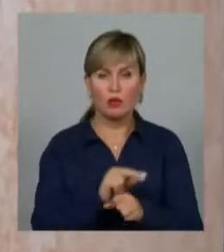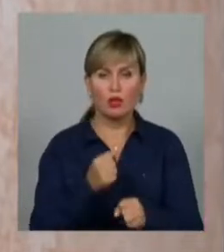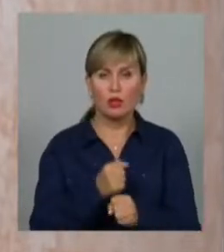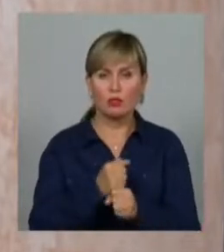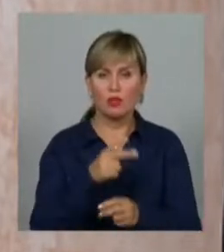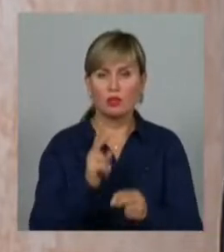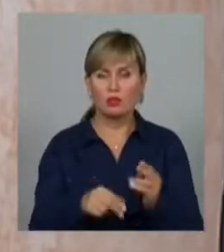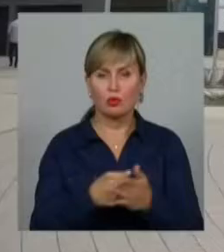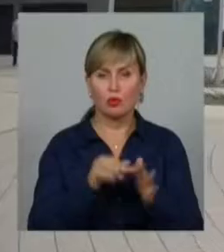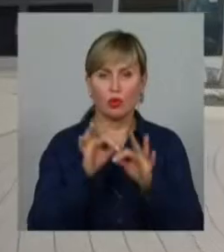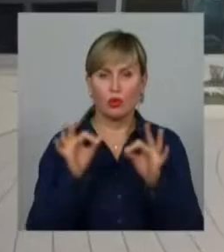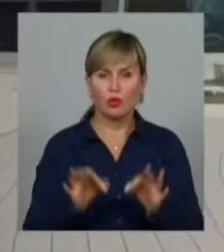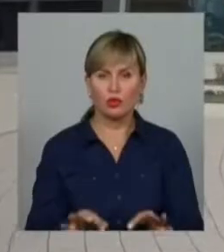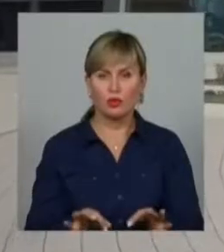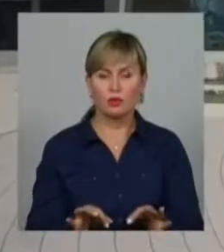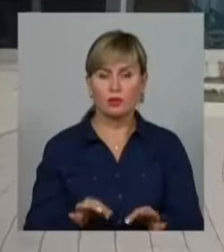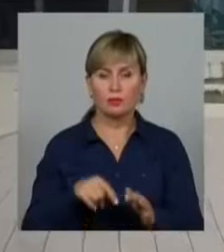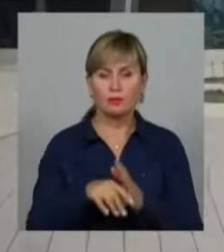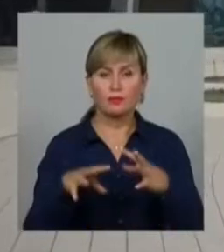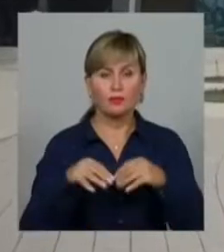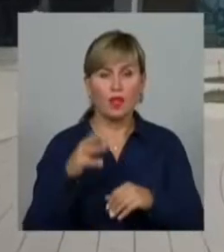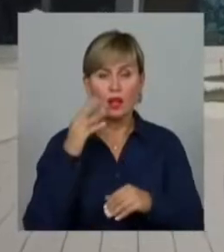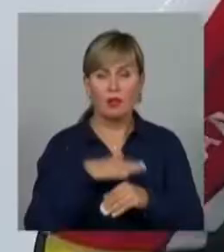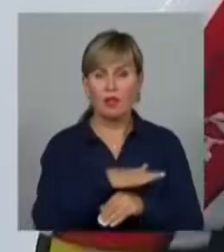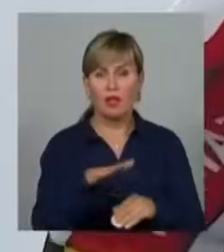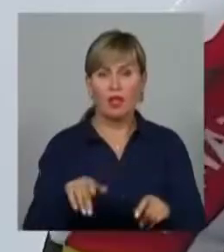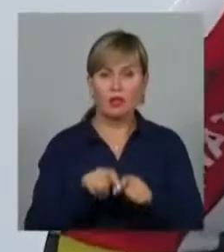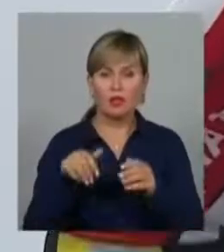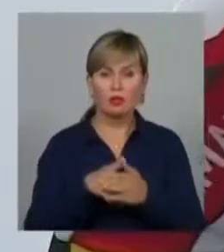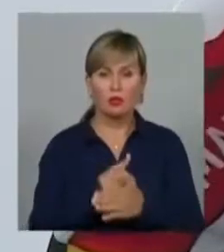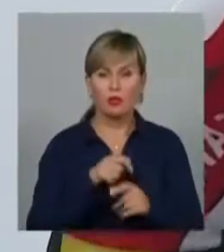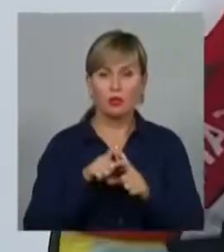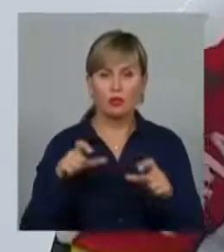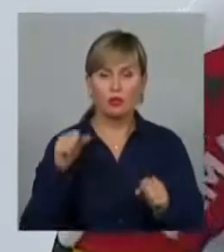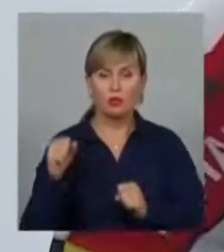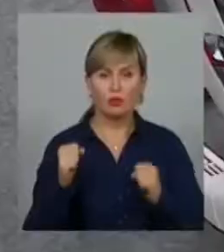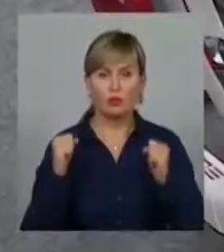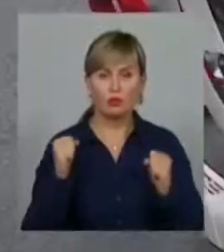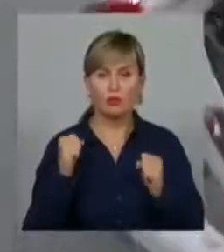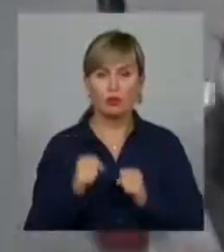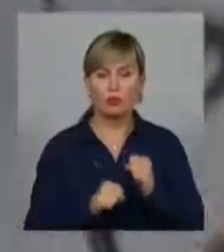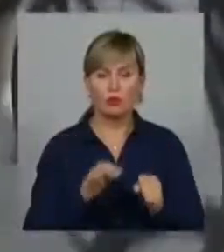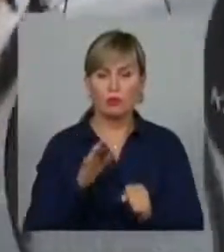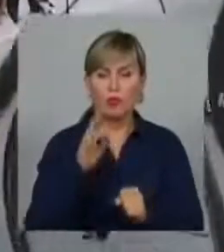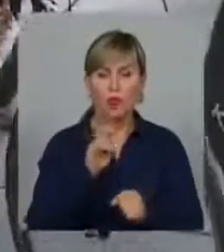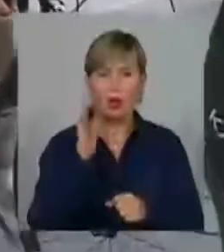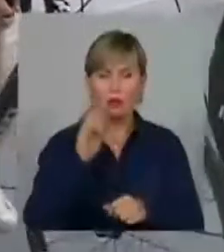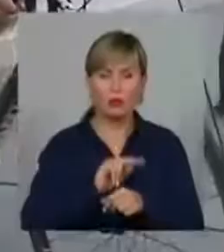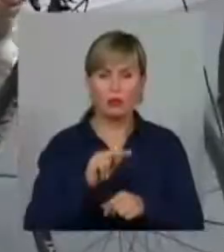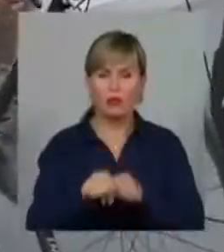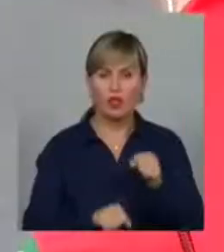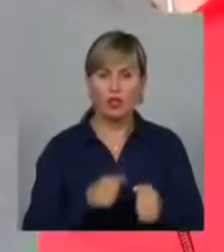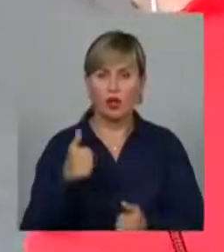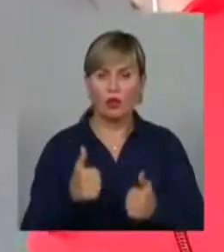завершим до осени а на базе комплекс алматы арена открылась новая спортивная школа там будут обучать будущих профессиональных велогонщиков